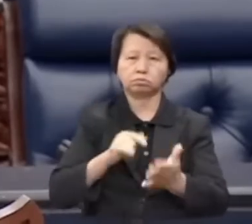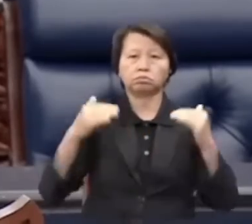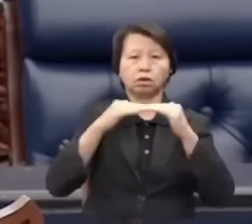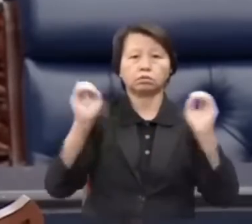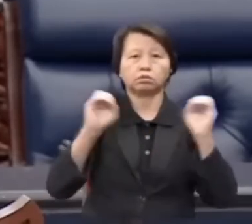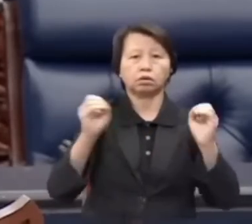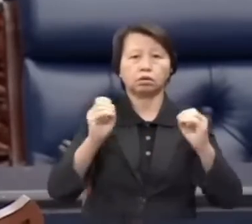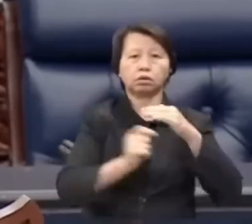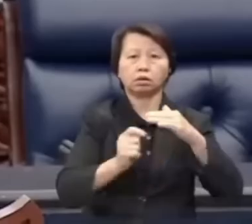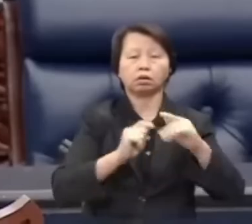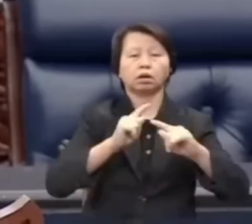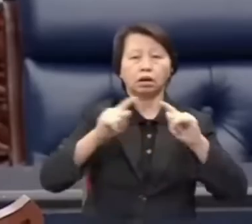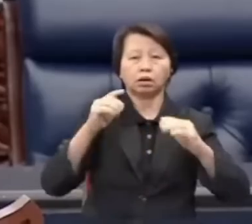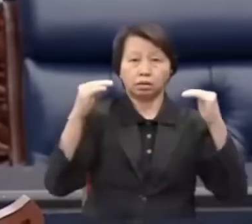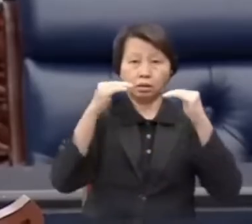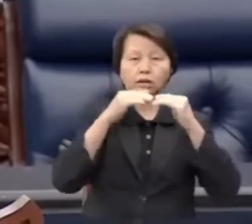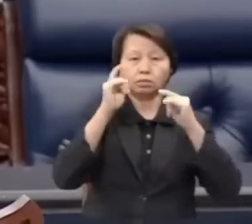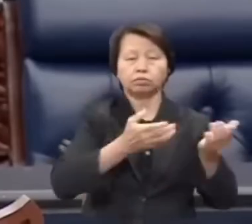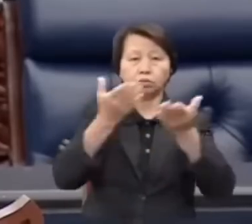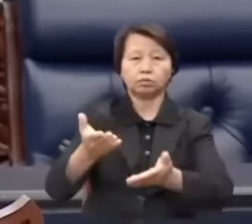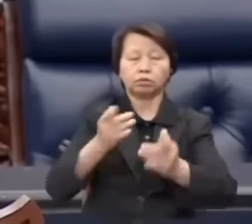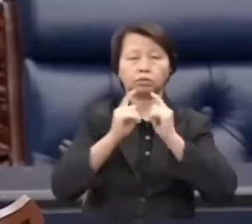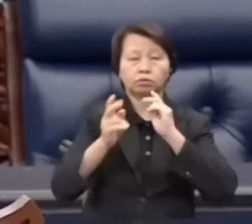sedangkan nilai keadilan